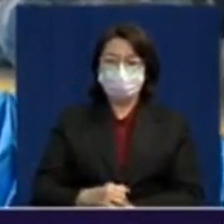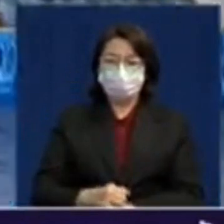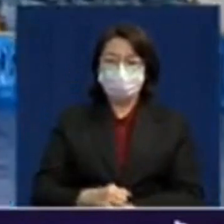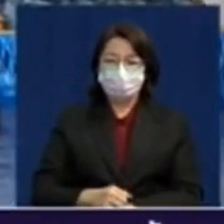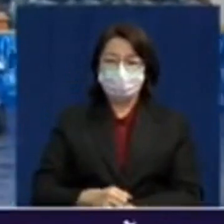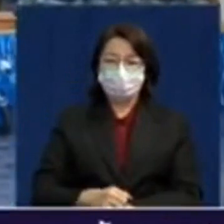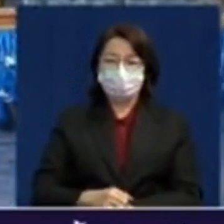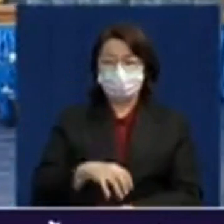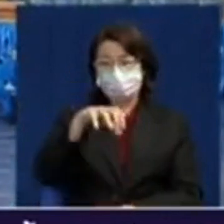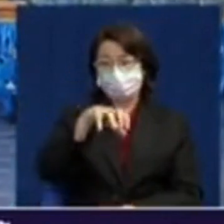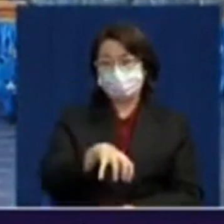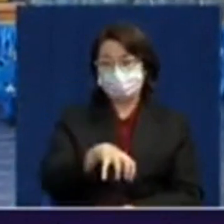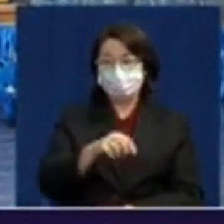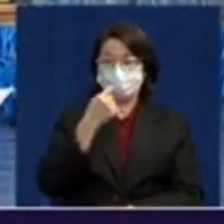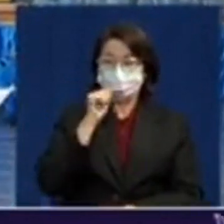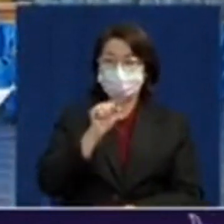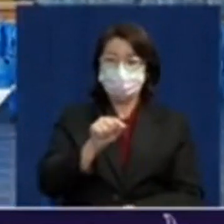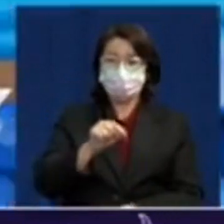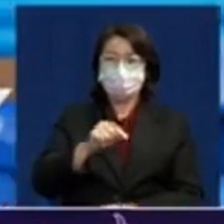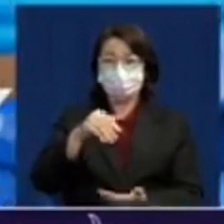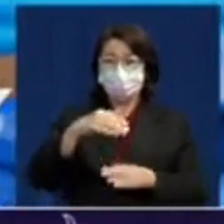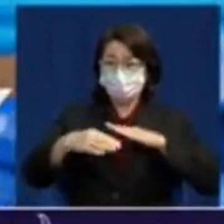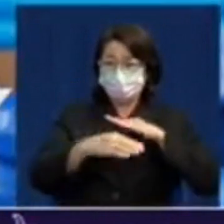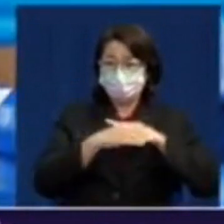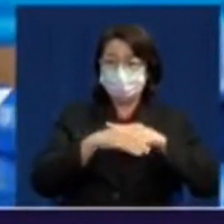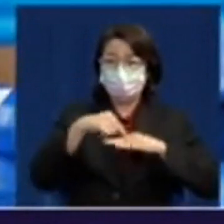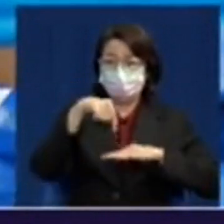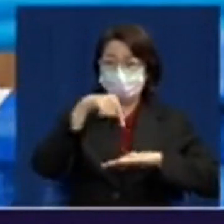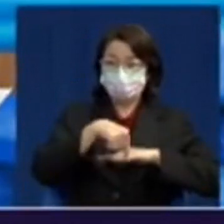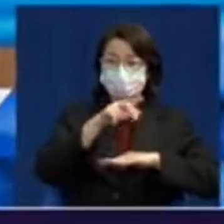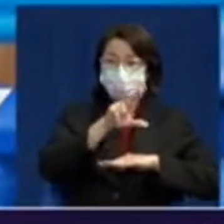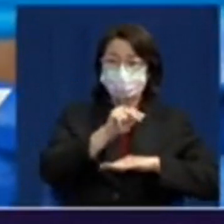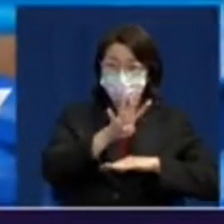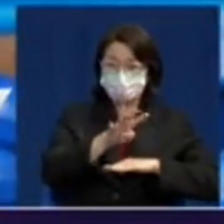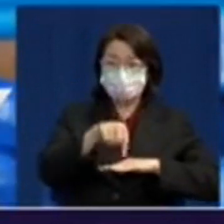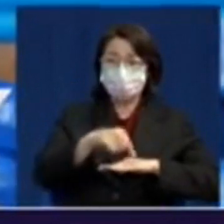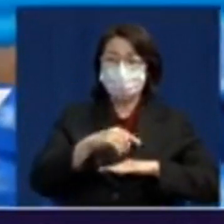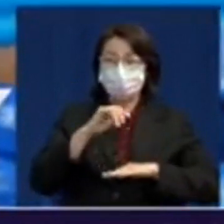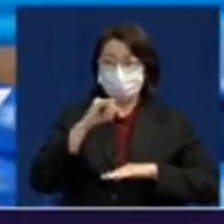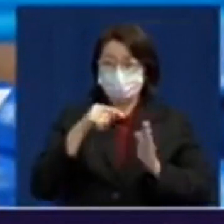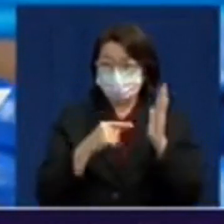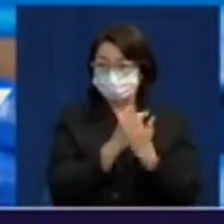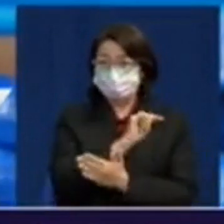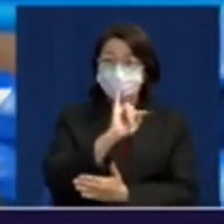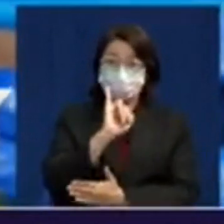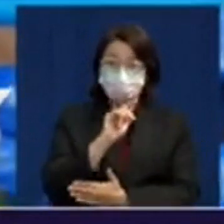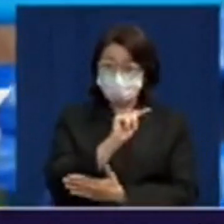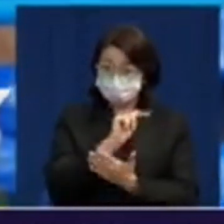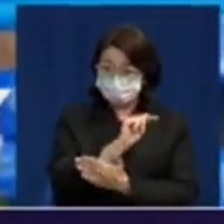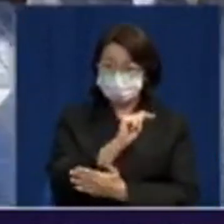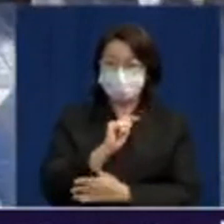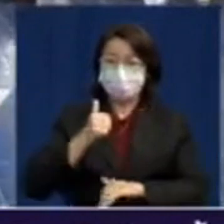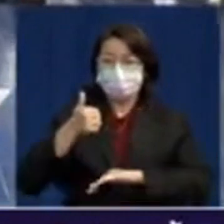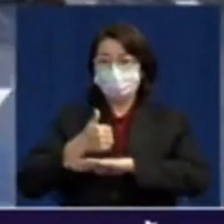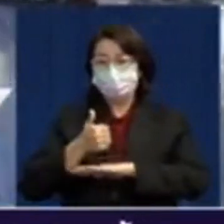ที่กองกำกับการตำรวจตะเวนชายแดนที่34ค่ะอำเภอเมืองตากจังหวัดตากนะคะนายพงษ์รัตน์พิลมรัตน์ผู้ว่าราชการจังหวัดต